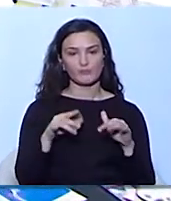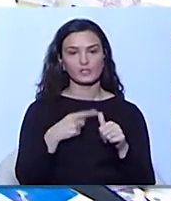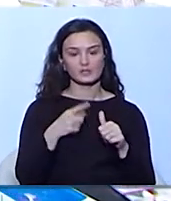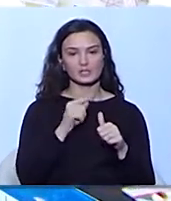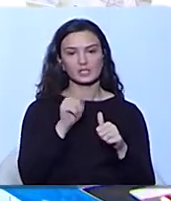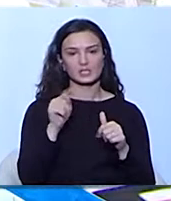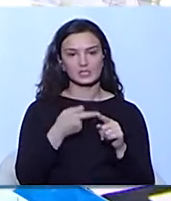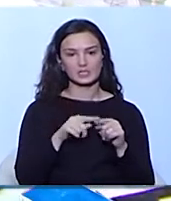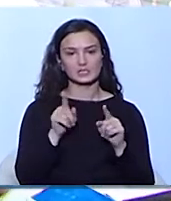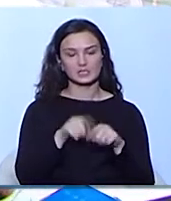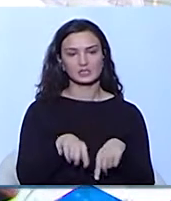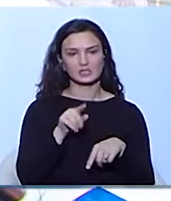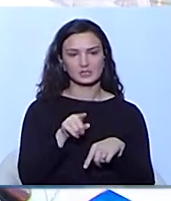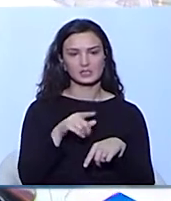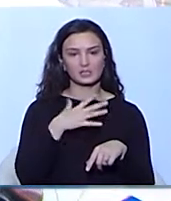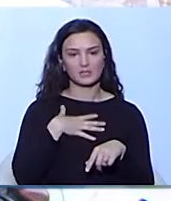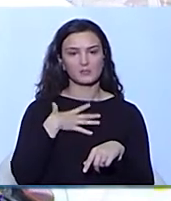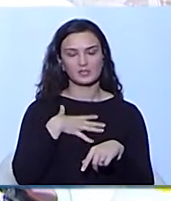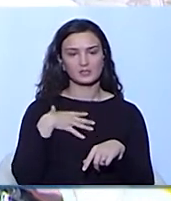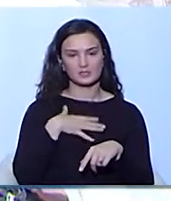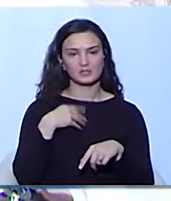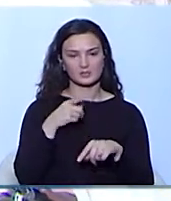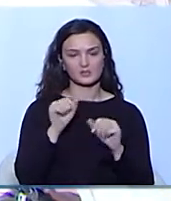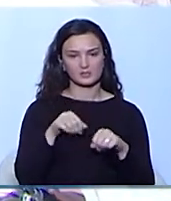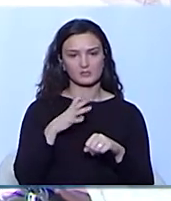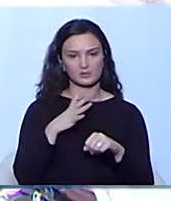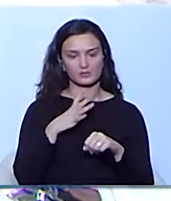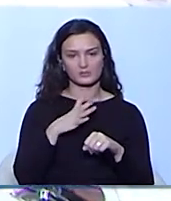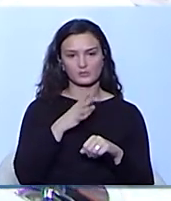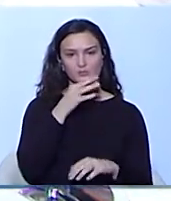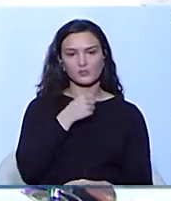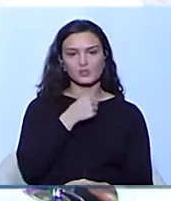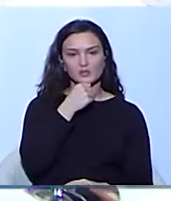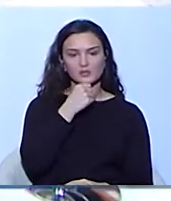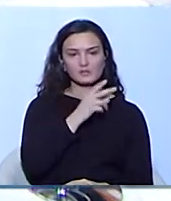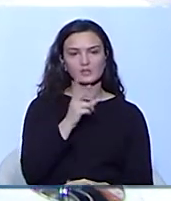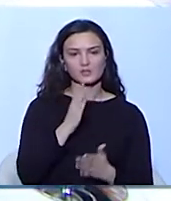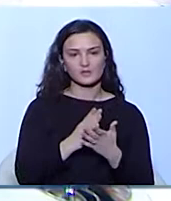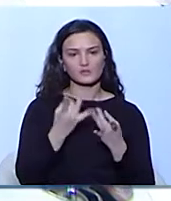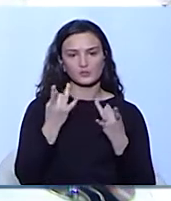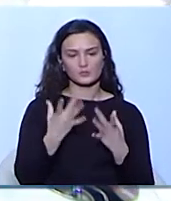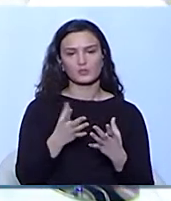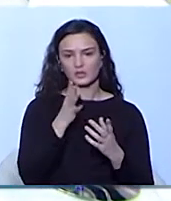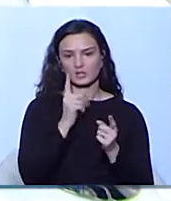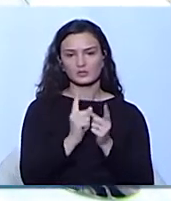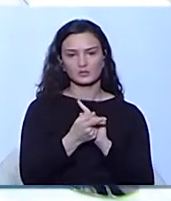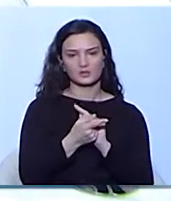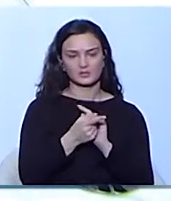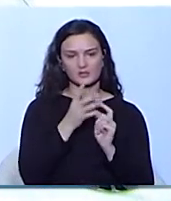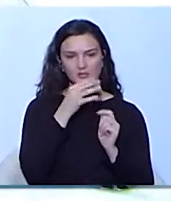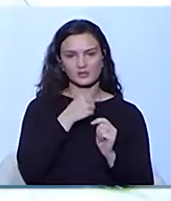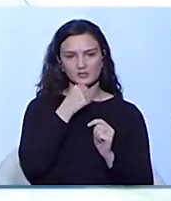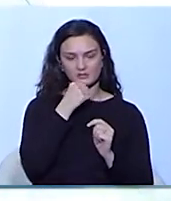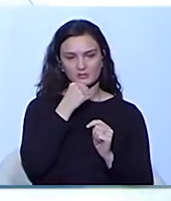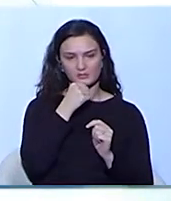ნიშნები, რომელიც დეპრესიის მახასიათებელი შეიძლება იყოს, ხო? მოზარდს, რომელსაც აქვს უბრალოდ გარდატეხის ასაკისთვის